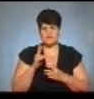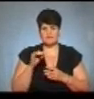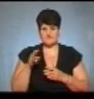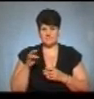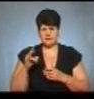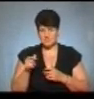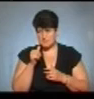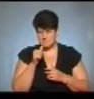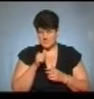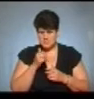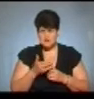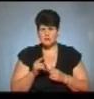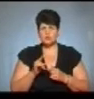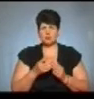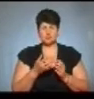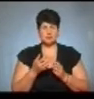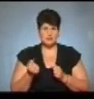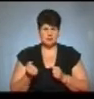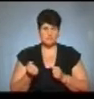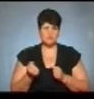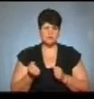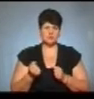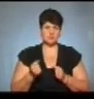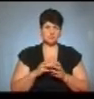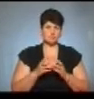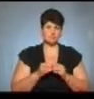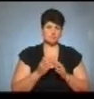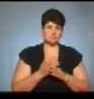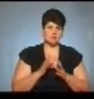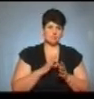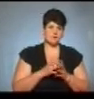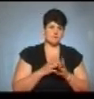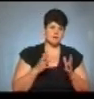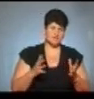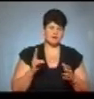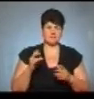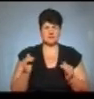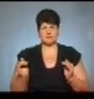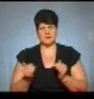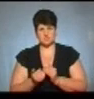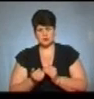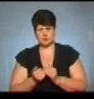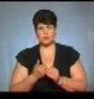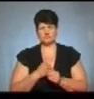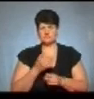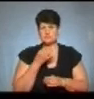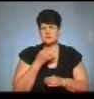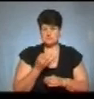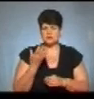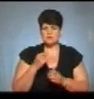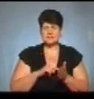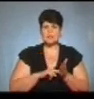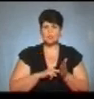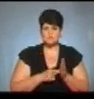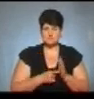місяць. Тобто, чому отримувала, наприклад, сума субсидії була велика, а в квітні значно менша. То хочу сказати ще раз, наголосити,